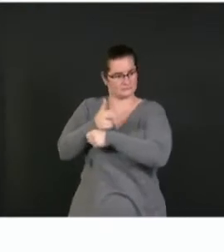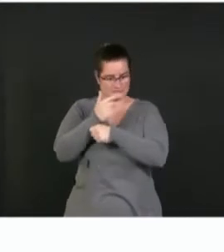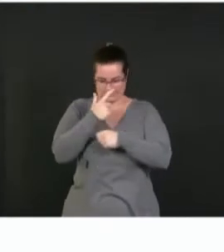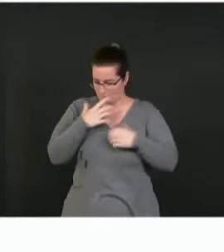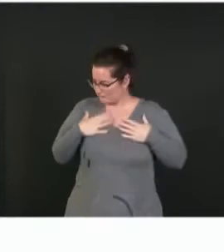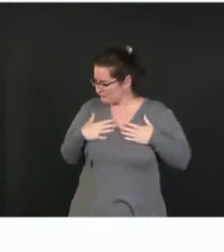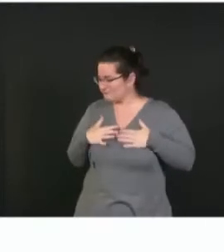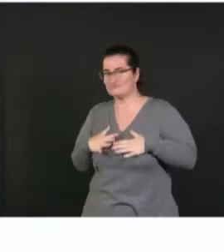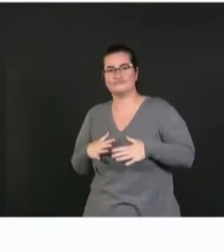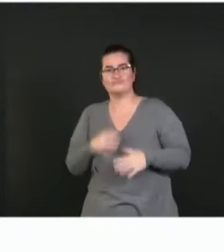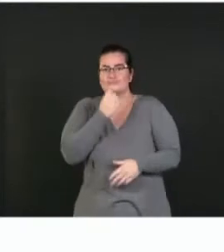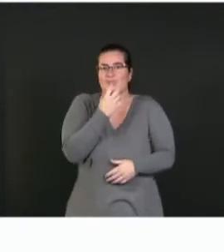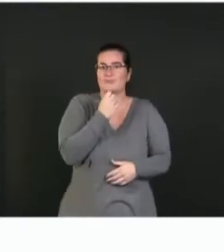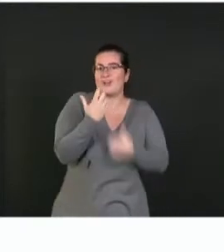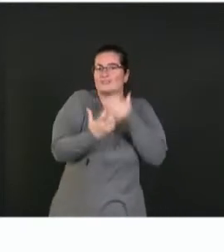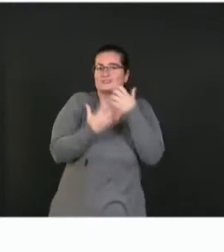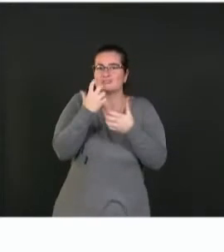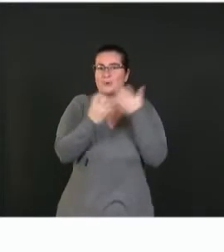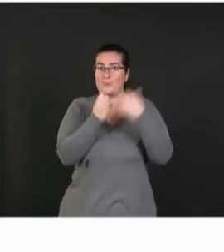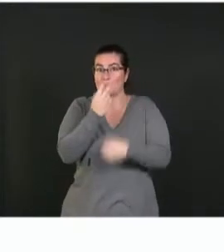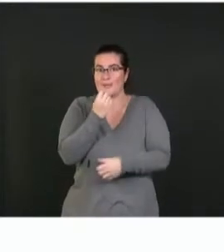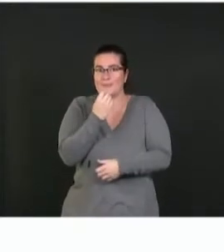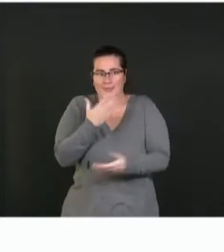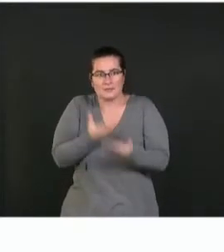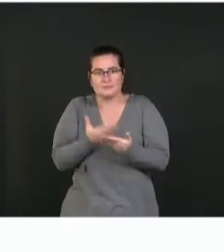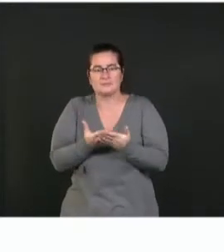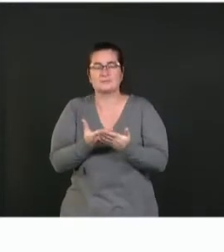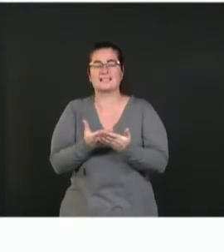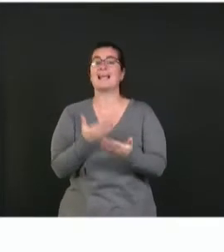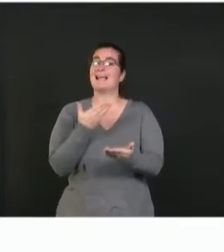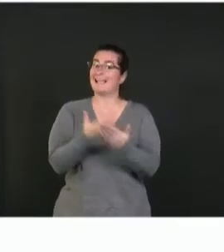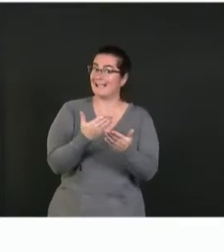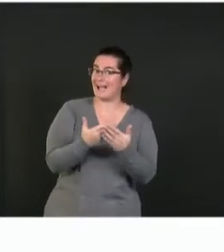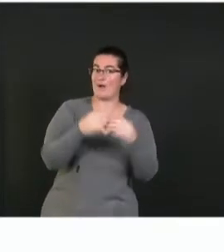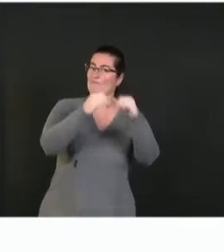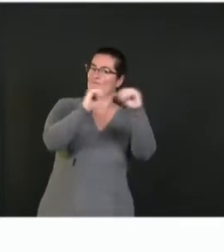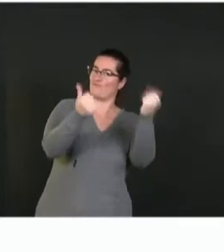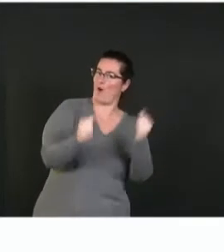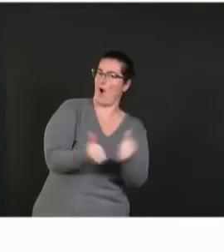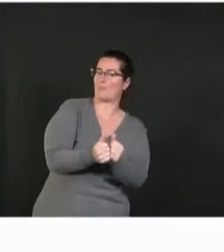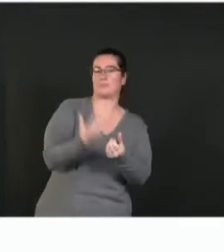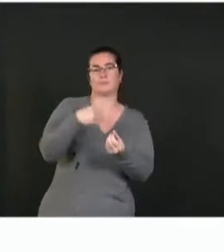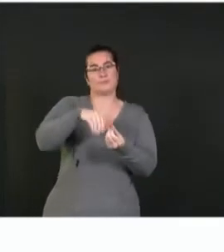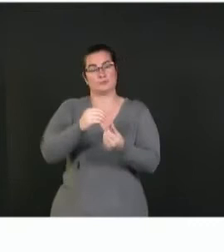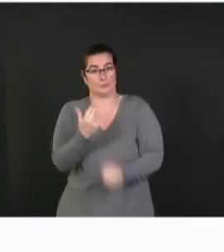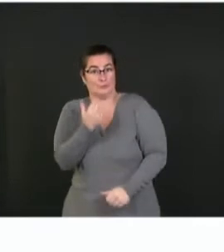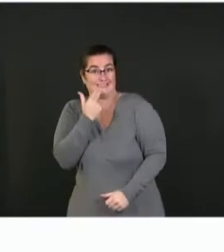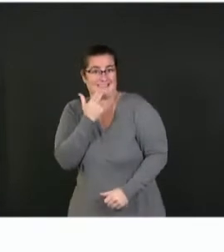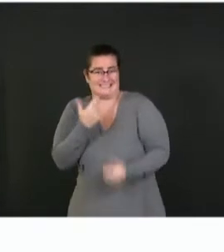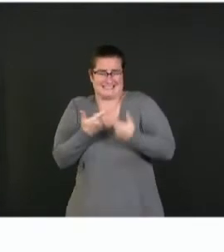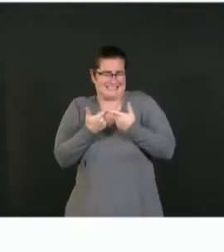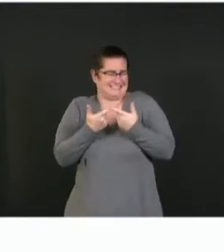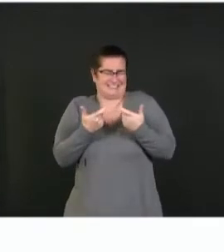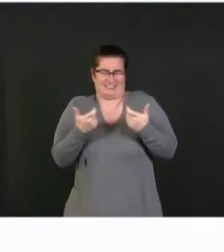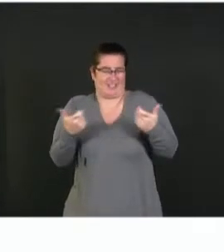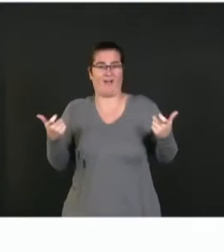se construit avec une diversité de formes et une diversité d'usages, de telle manière que l'on arrive à ce qui